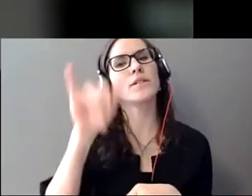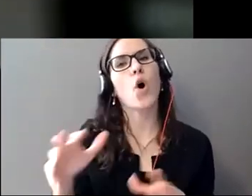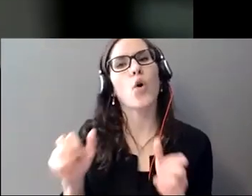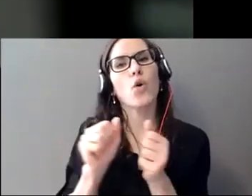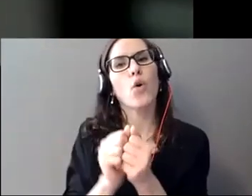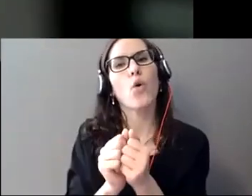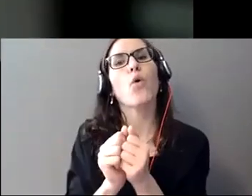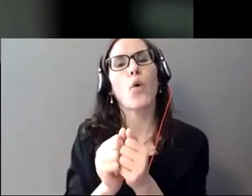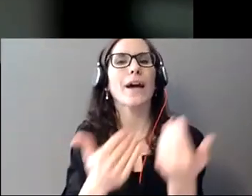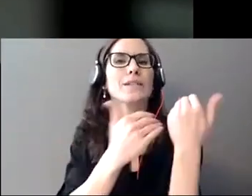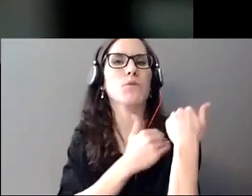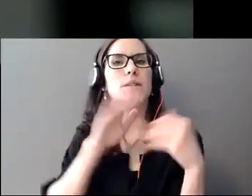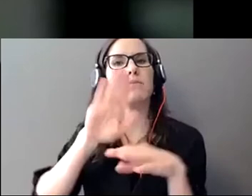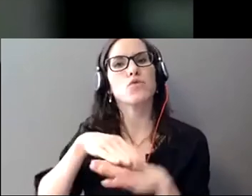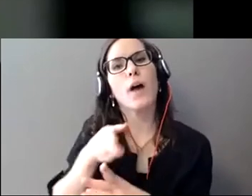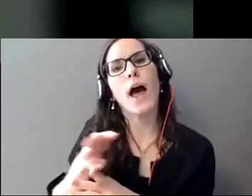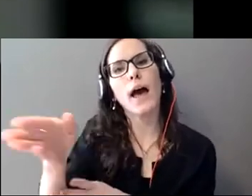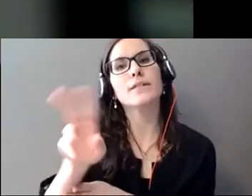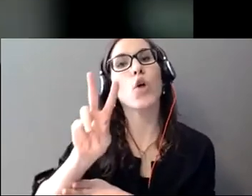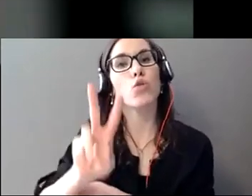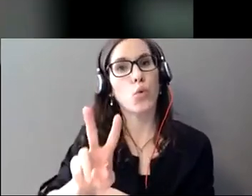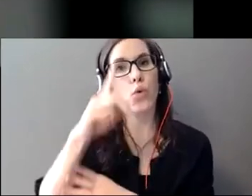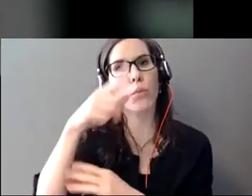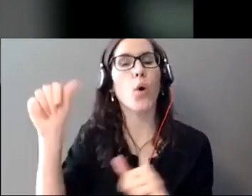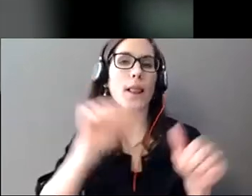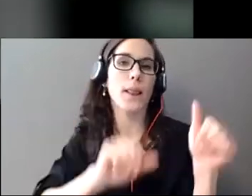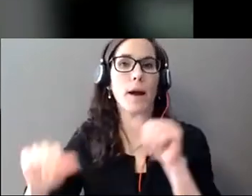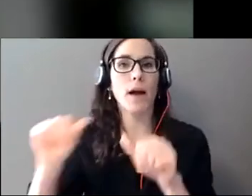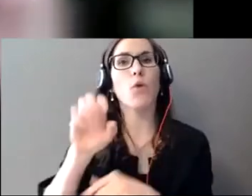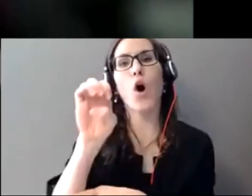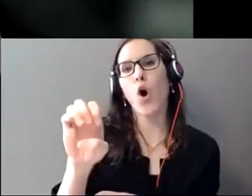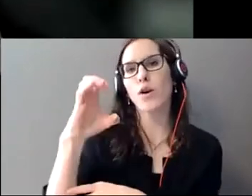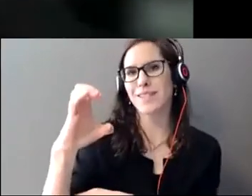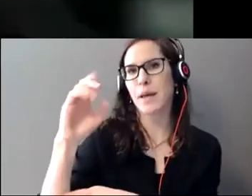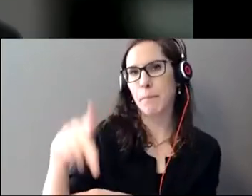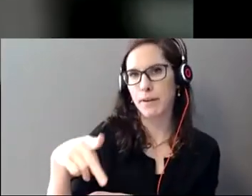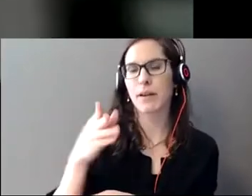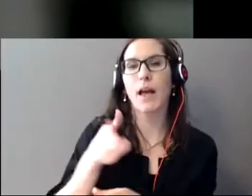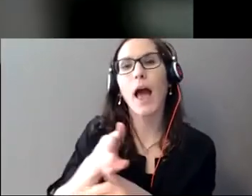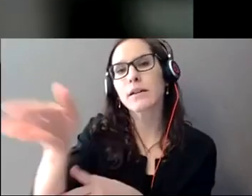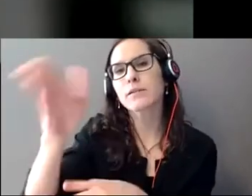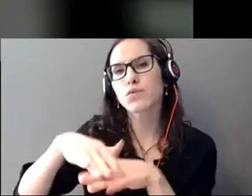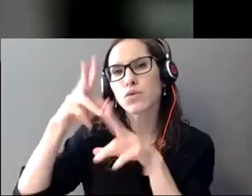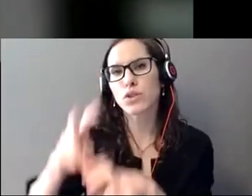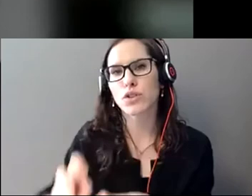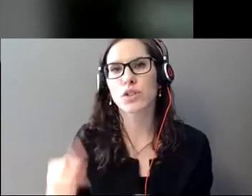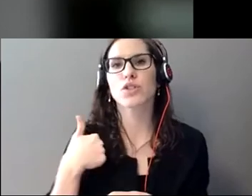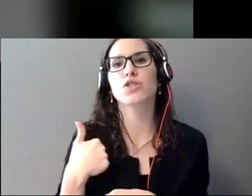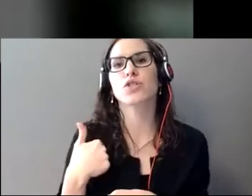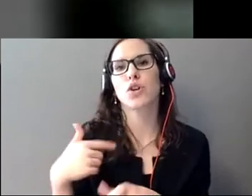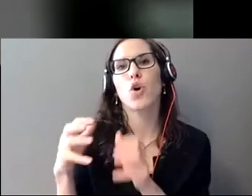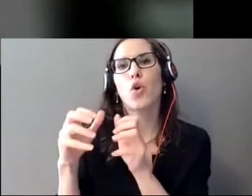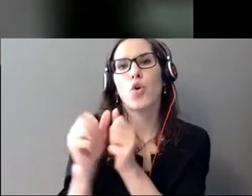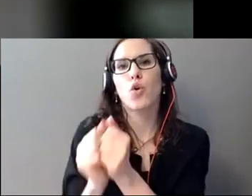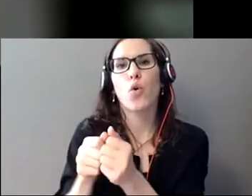de l'axe 2 du laboratoire ECP, axe de recherche, que je co-dirige avec Anne-Pierre Rousser, qui est